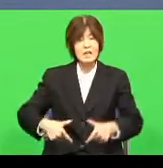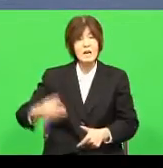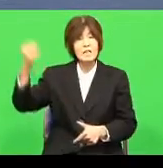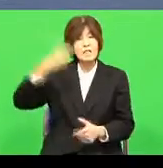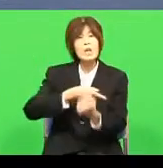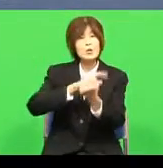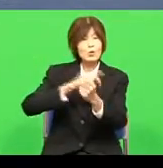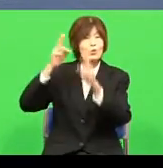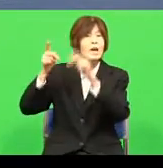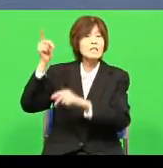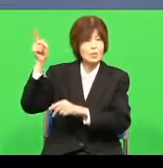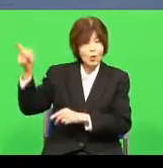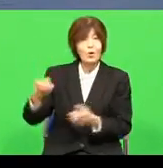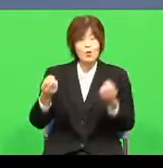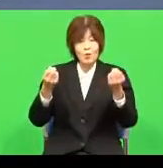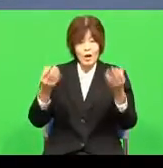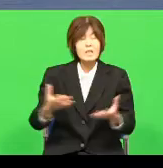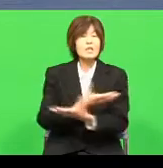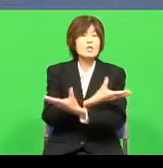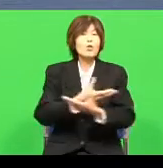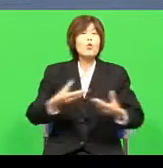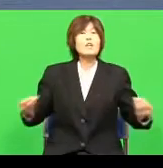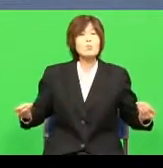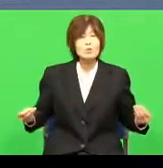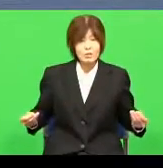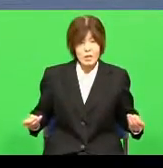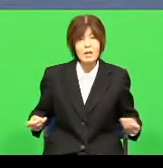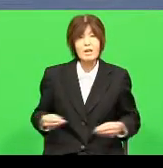とあらゆな教育を結んで